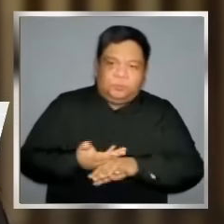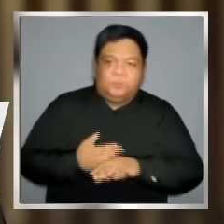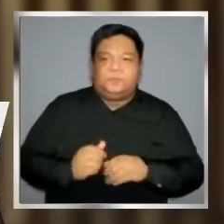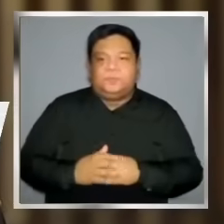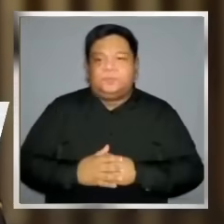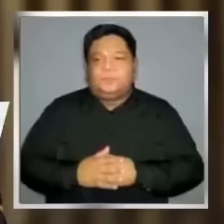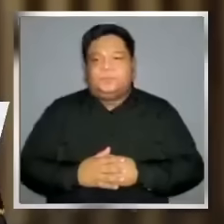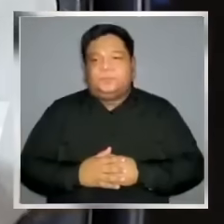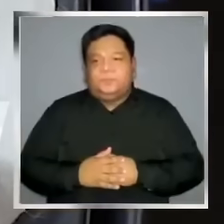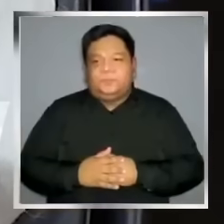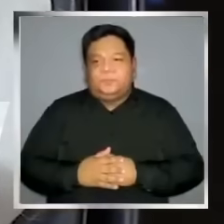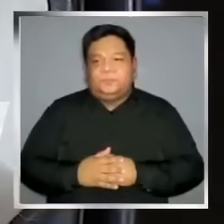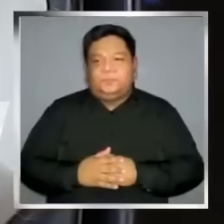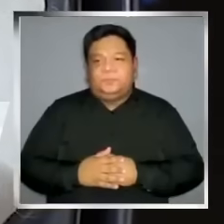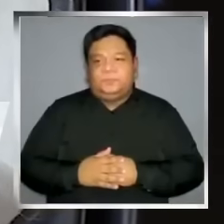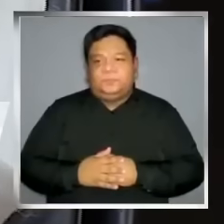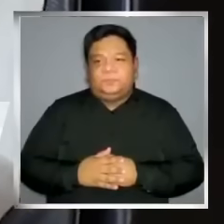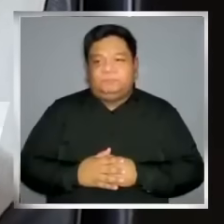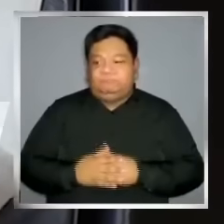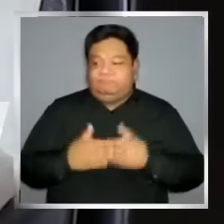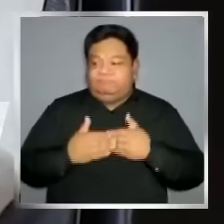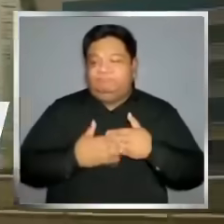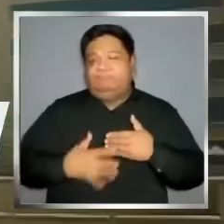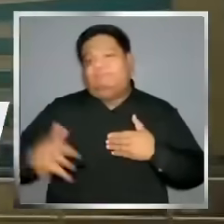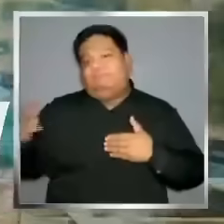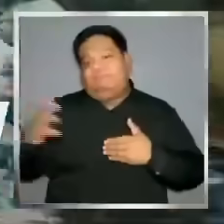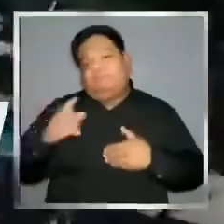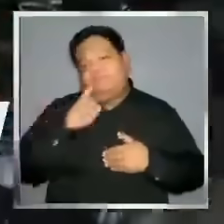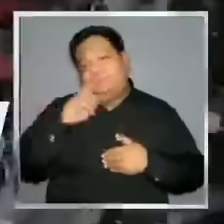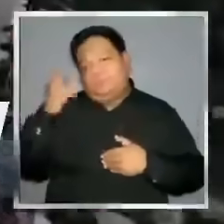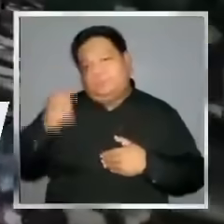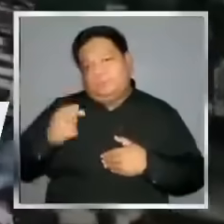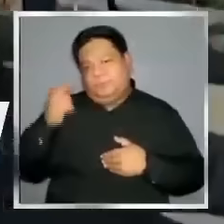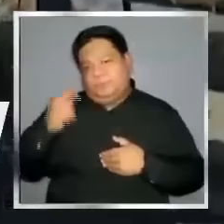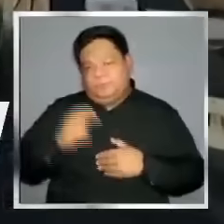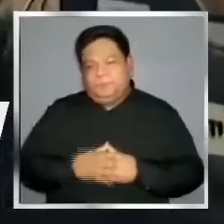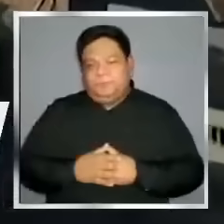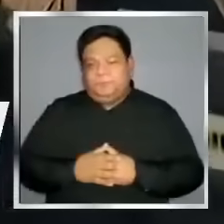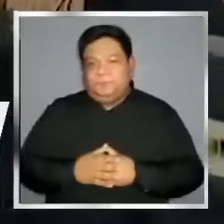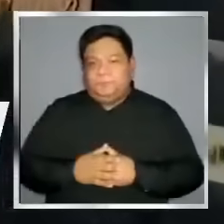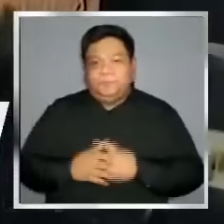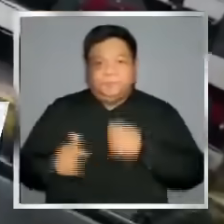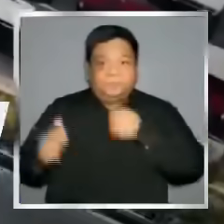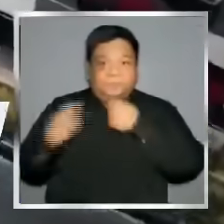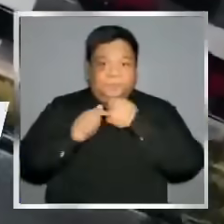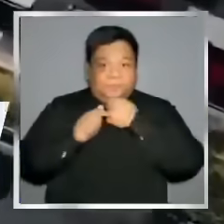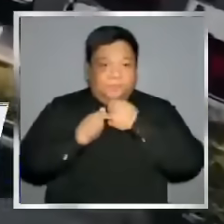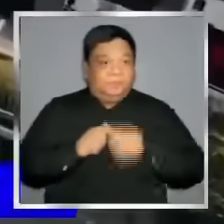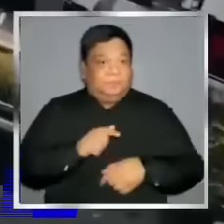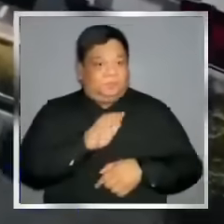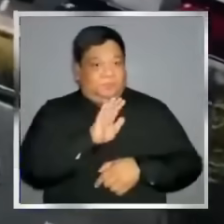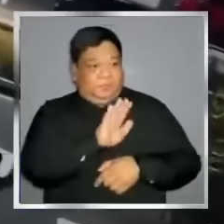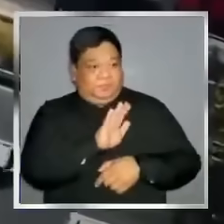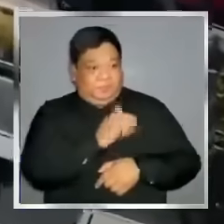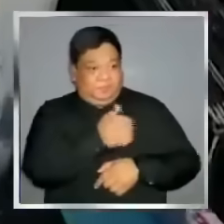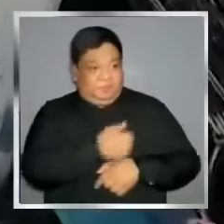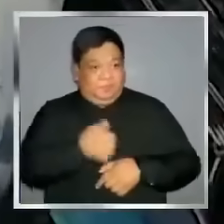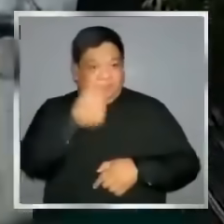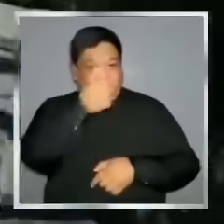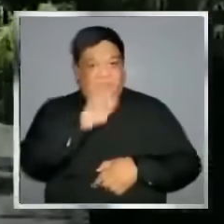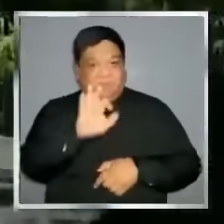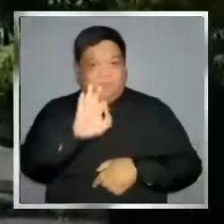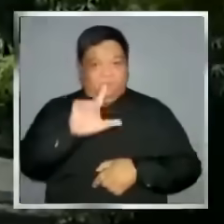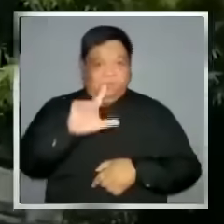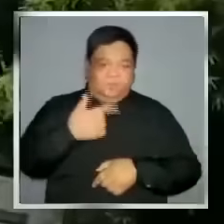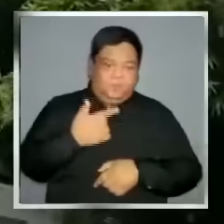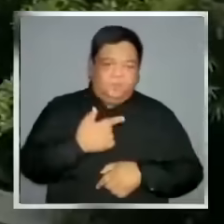The rest is history. Sa ilalim ng kanyang liderato, pinalaki at pinalawak ang naabot ng GMA sa lahat ng panig